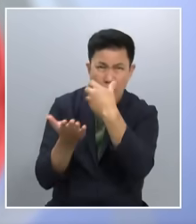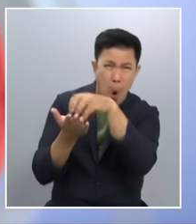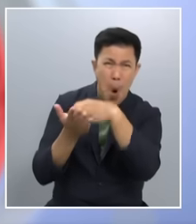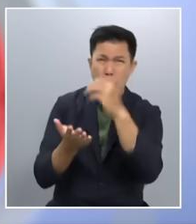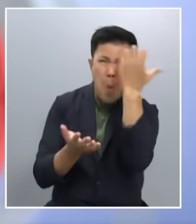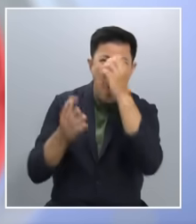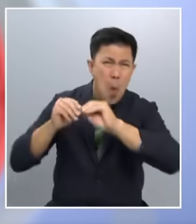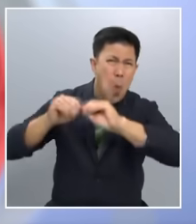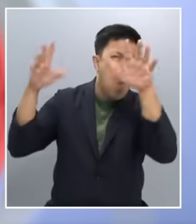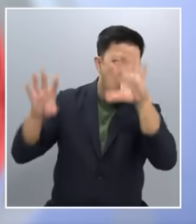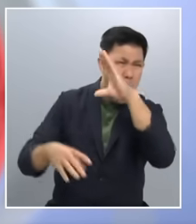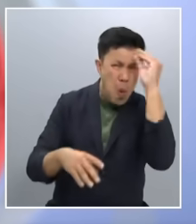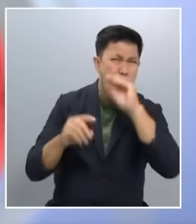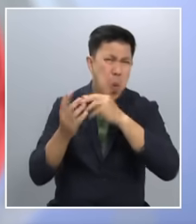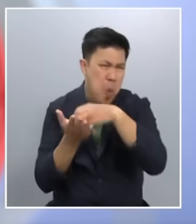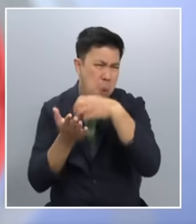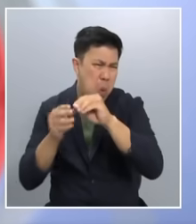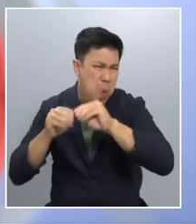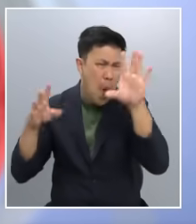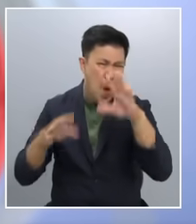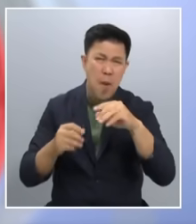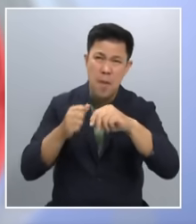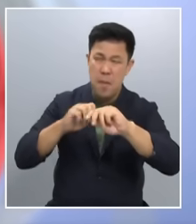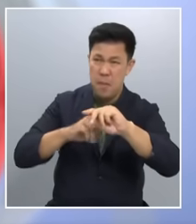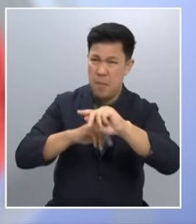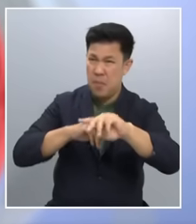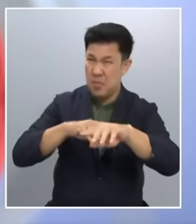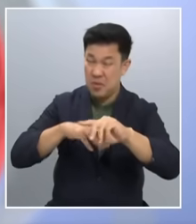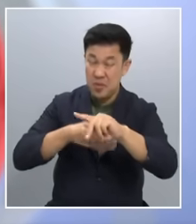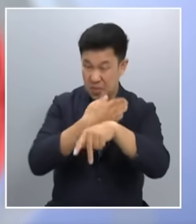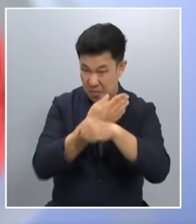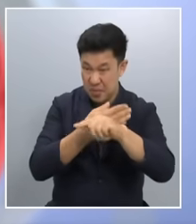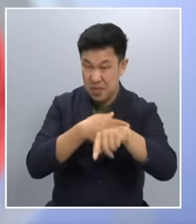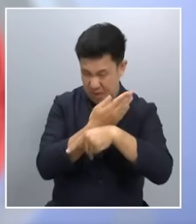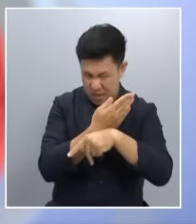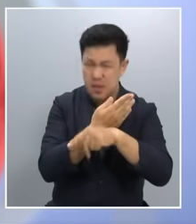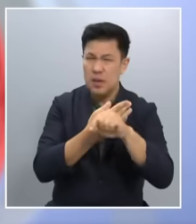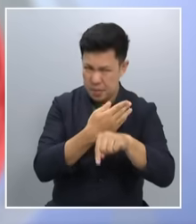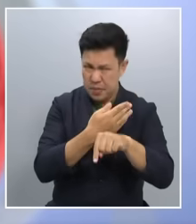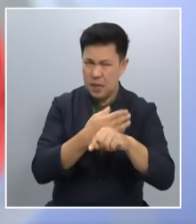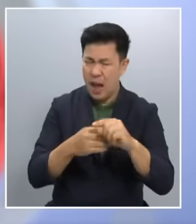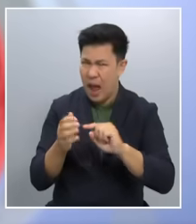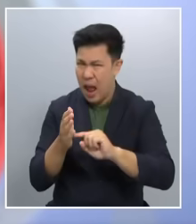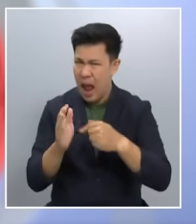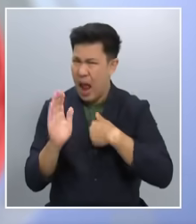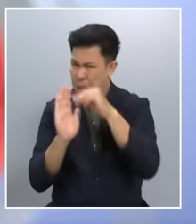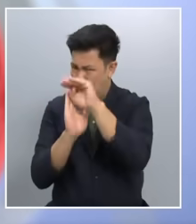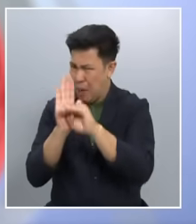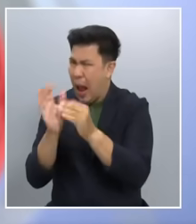มันมีการพูดแล้วนะต่างๆนานาเดี๋ยววันนี้ผมจะมีเปิดให้ฟังหมดเลยนะมันเริ่มแต่วันไหนเดี๋ยวใจเย็นนะแต่เดี๋ยวเอาไล่เ